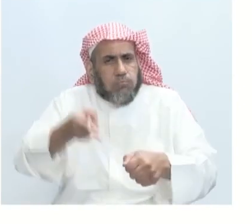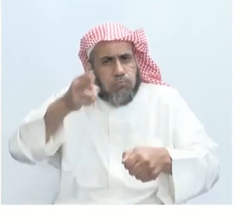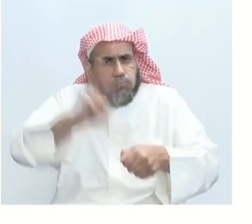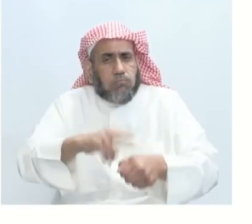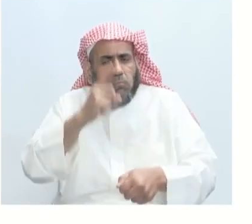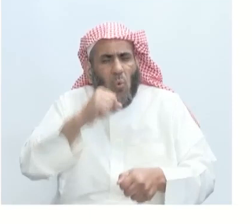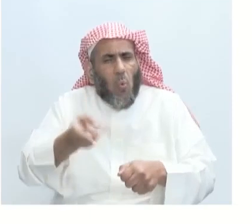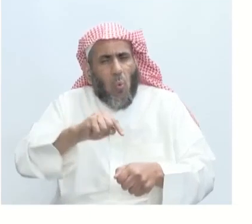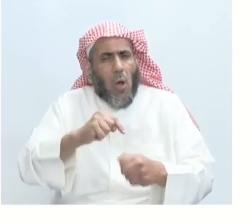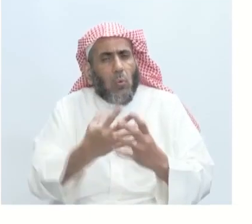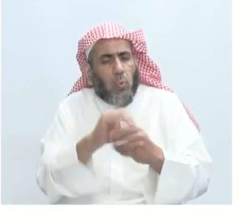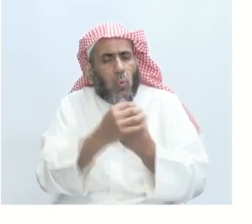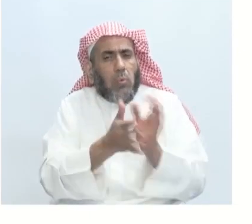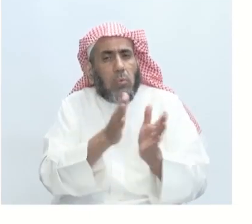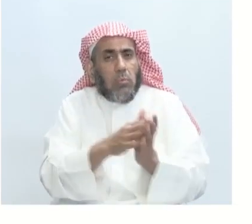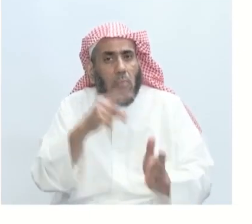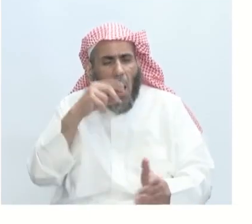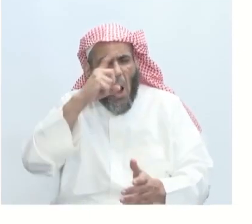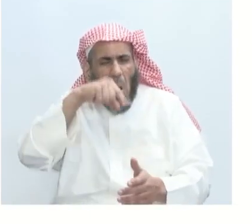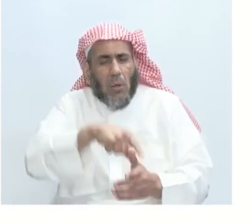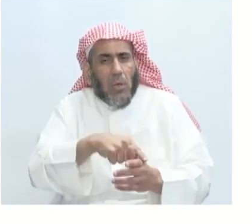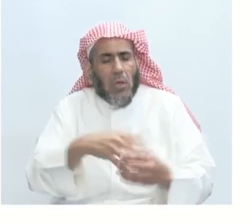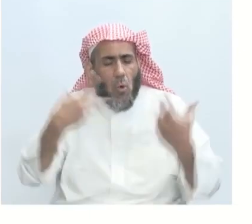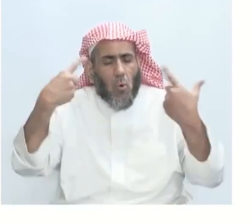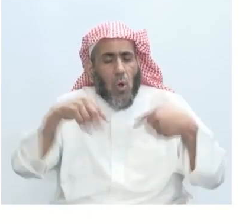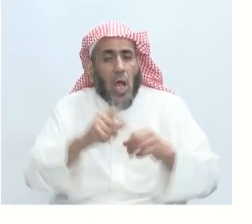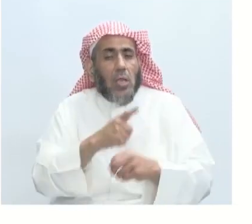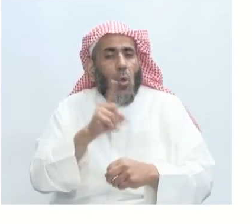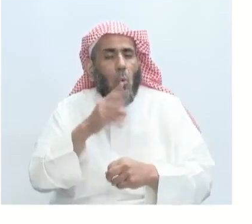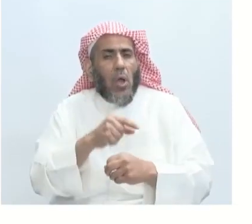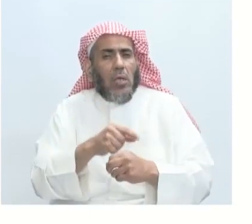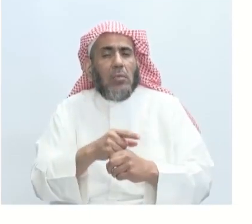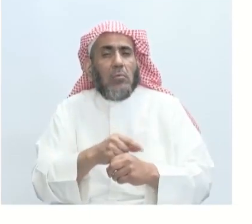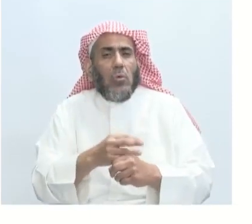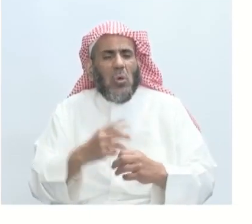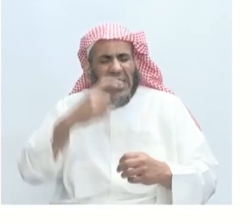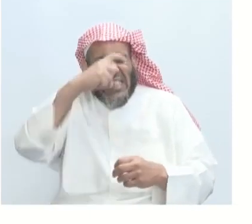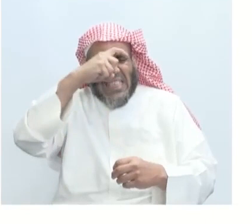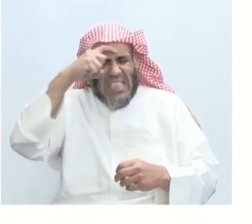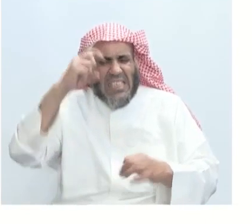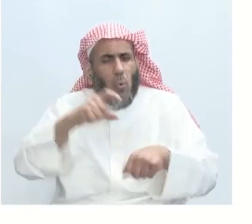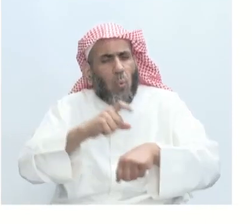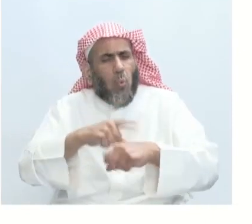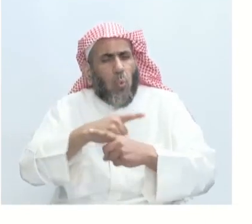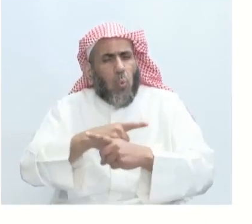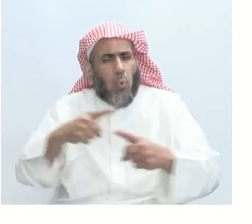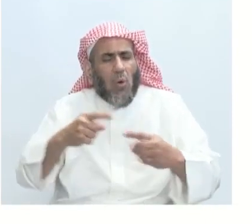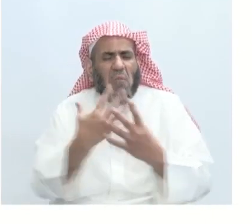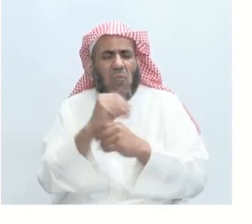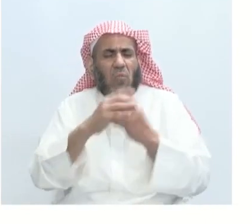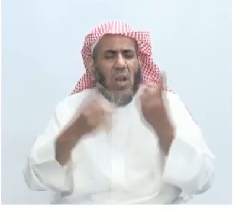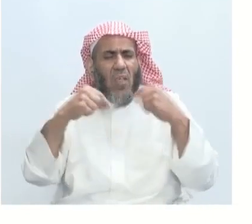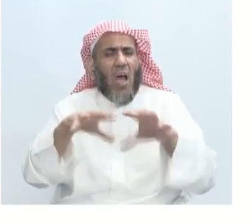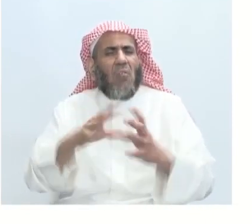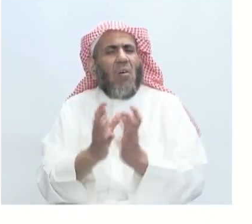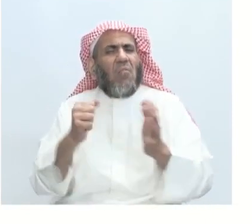الزمته بان يعاود الاستحمام كانت الوالده ت او تجهد نفسها ساعات طويله في النظافه في